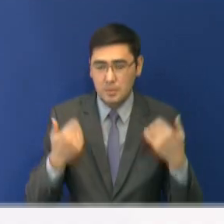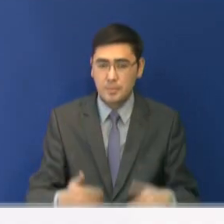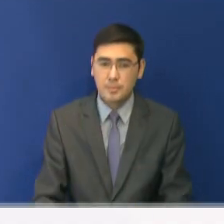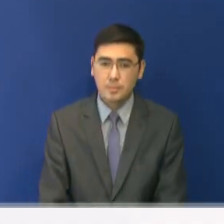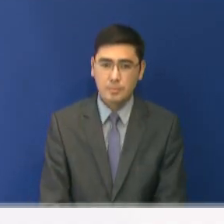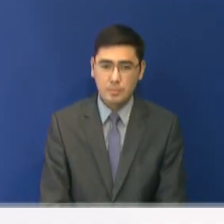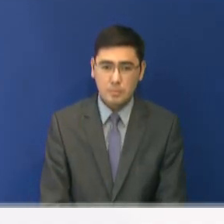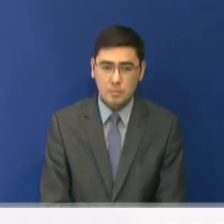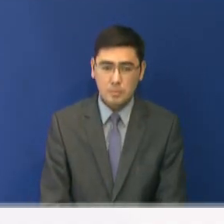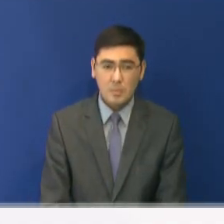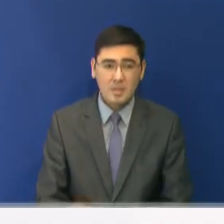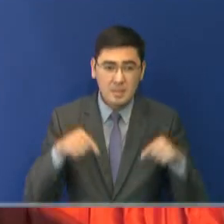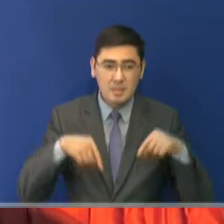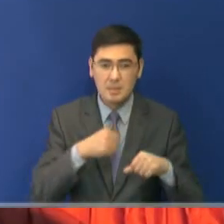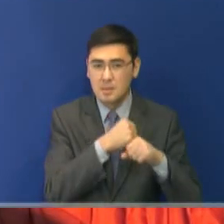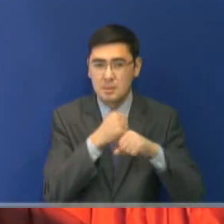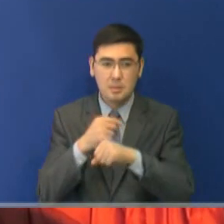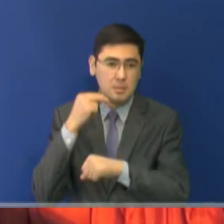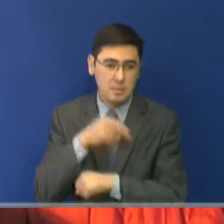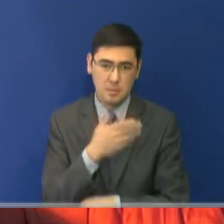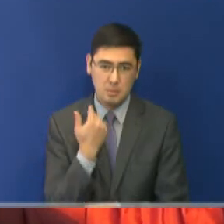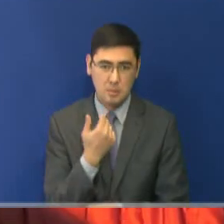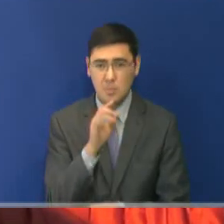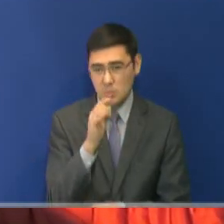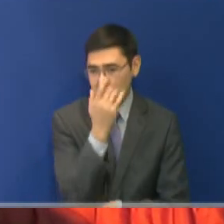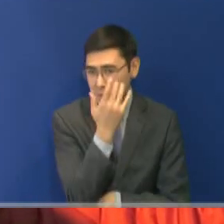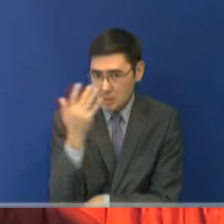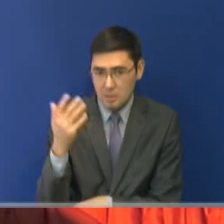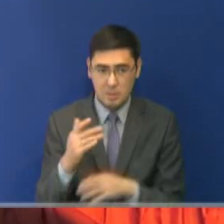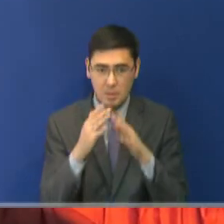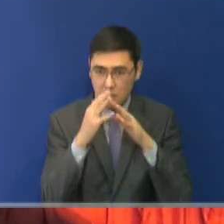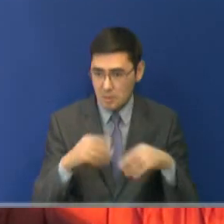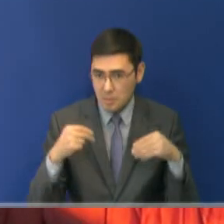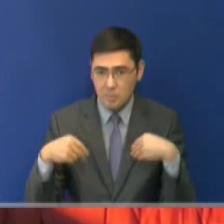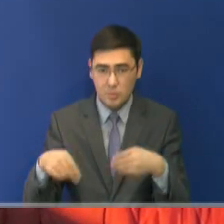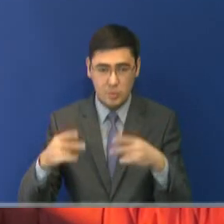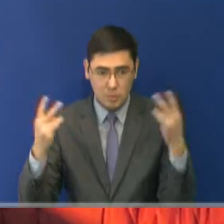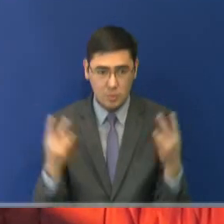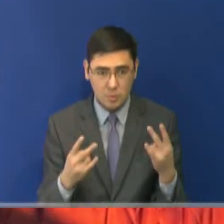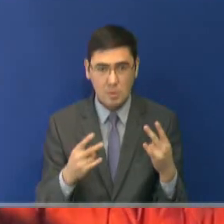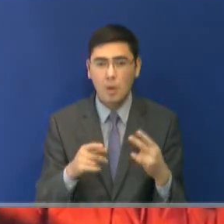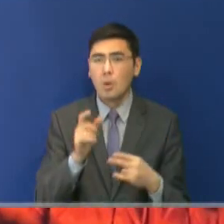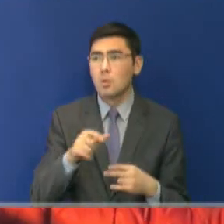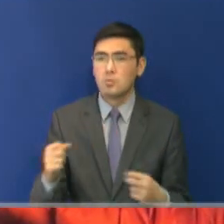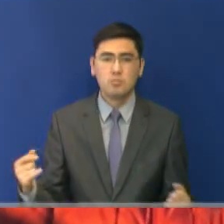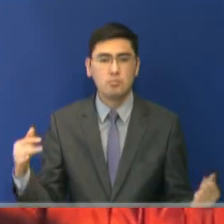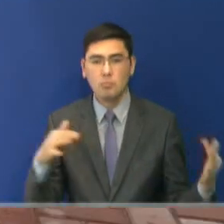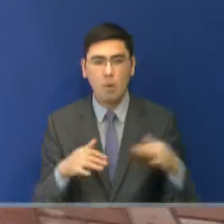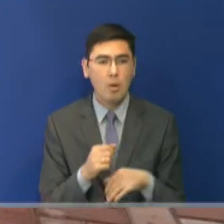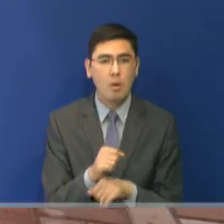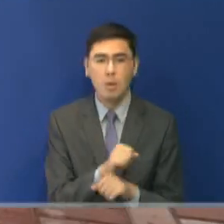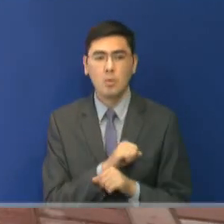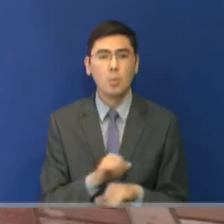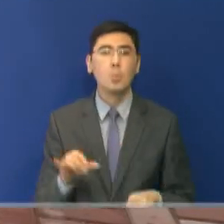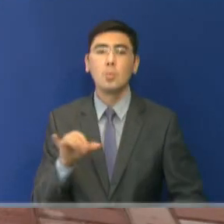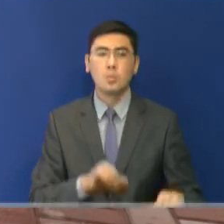Очень некачественно здесь все сделано. Разве нельзя высадить деревья, ели? Здесь людям, живущим в многоэтажках, некуда выйти, негде отдохнуть.